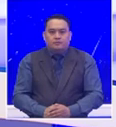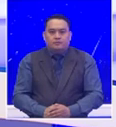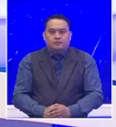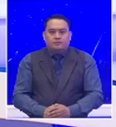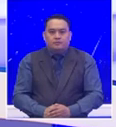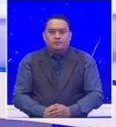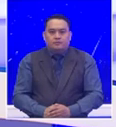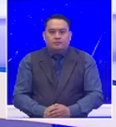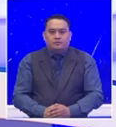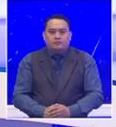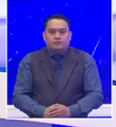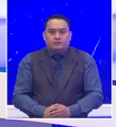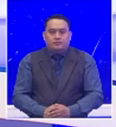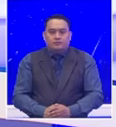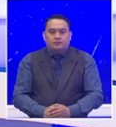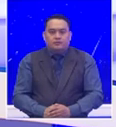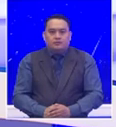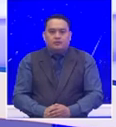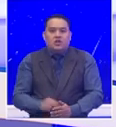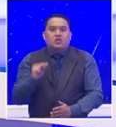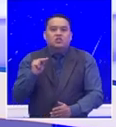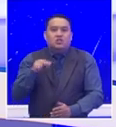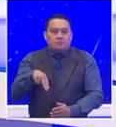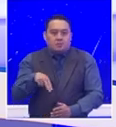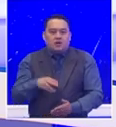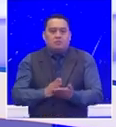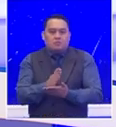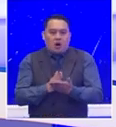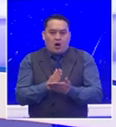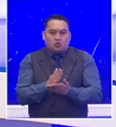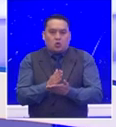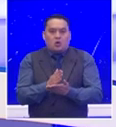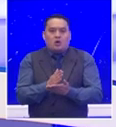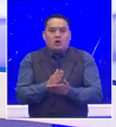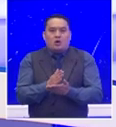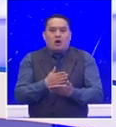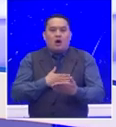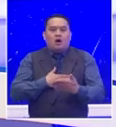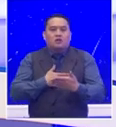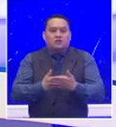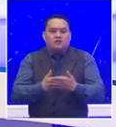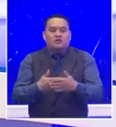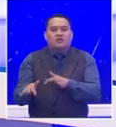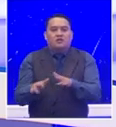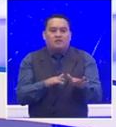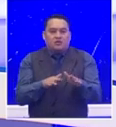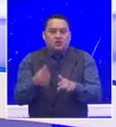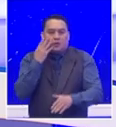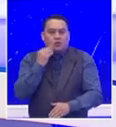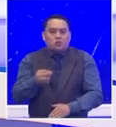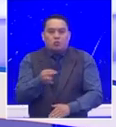Не по приказу, а по велению сердца. Режим чрезвычайного положения послужил поводом для активизации волонтерской деятельности в